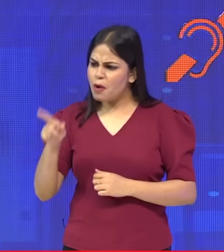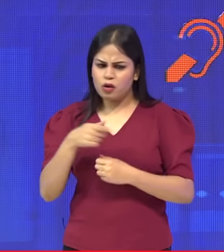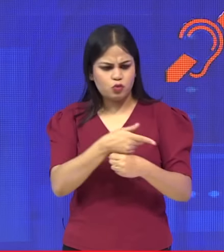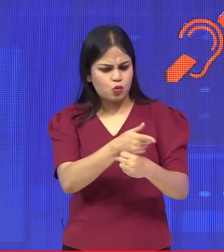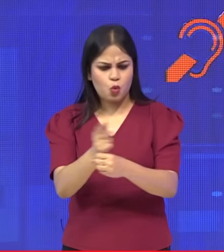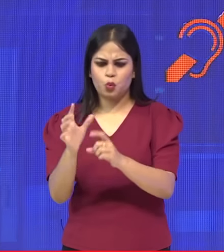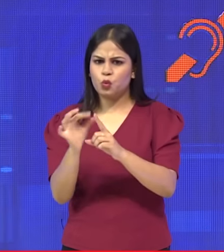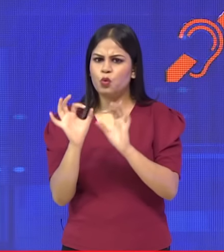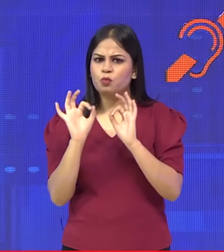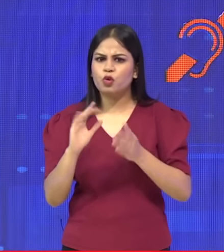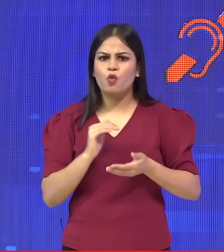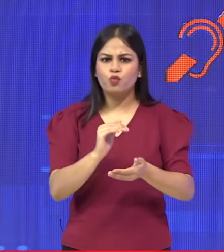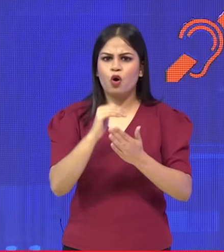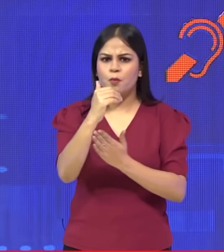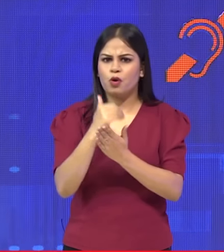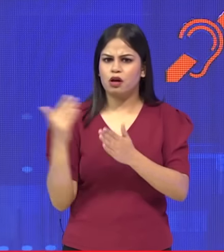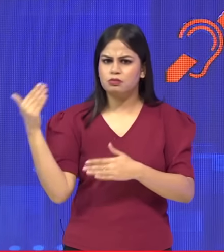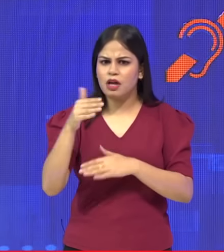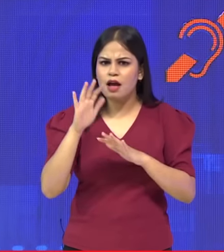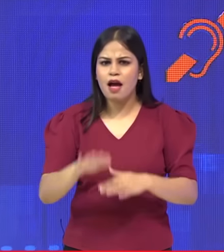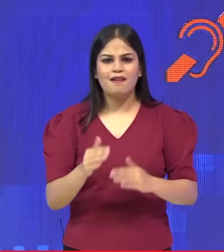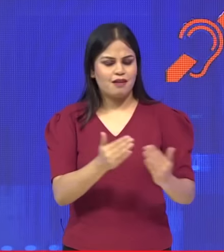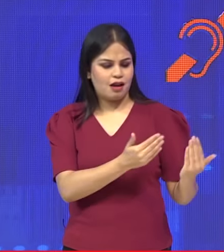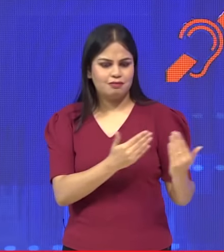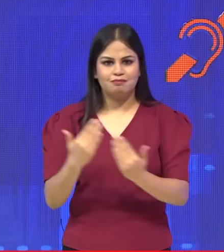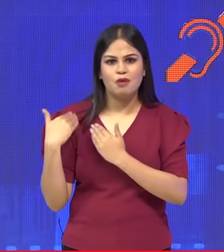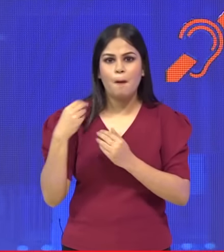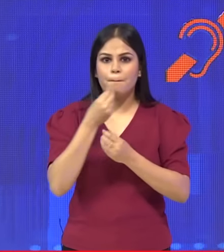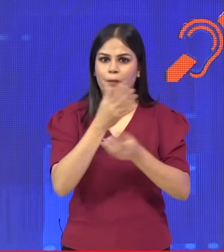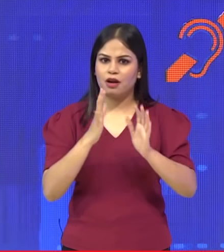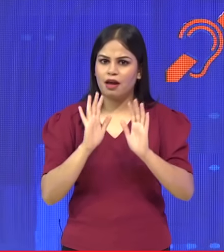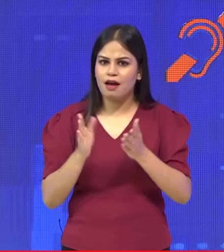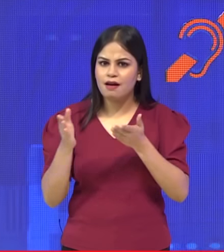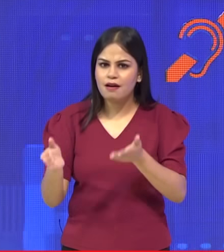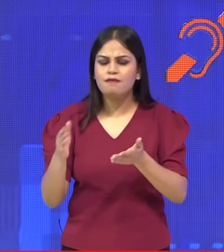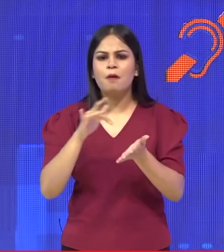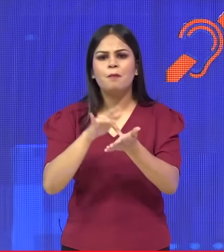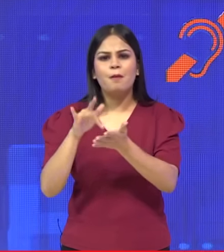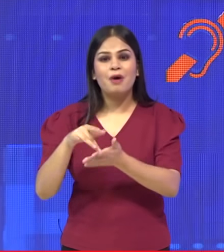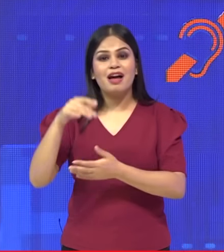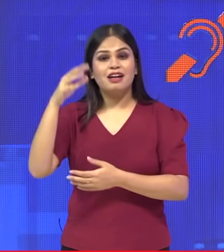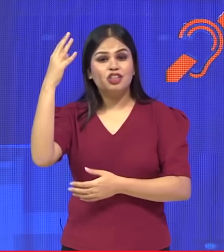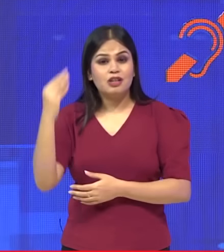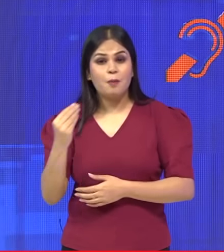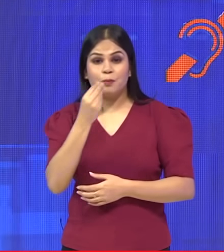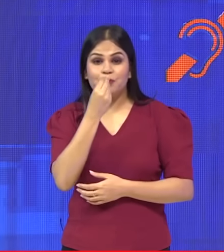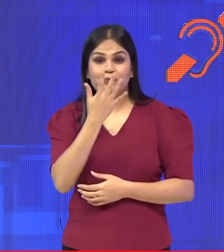फंक्शन में जा रहे हैं ईद की पार्टी भी कर रहे हैं इफ्तार में भी जा रहे हैं